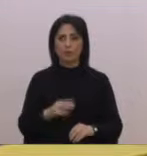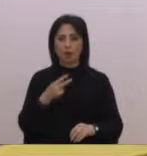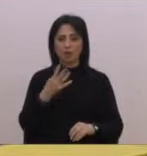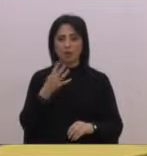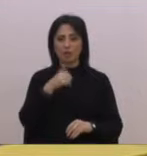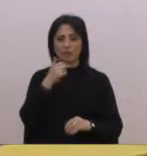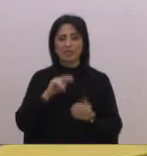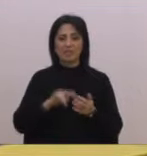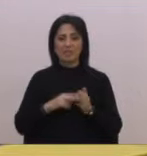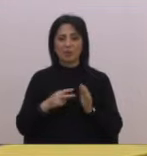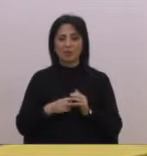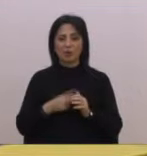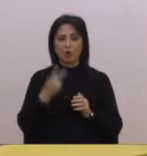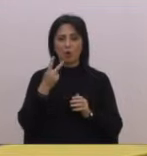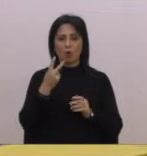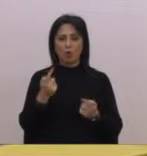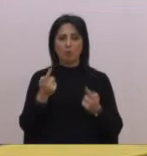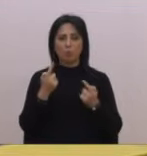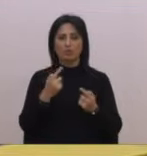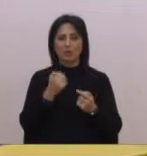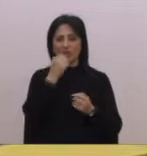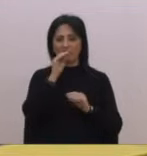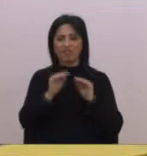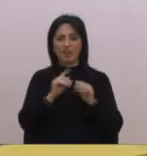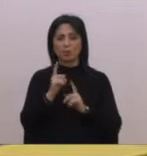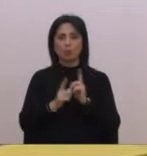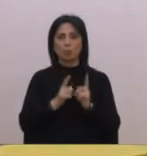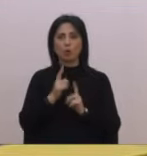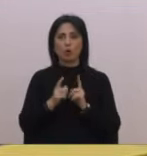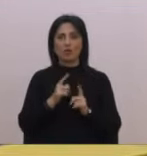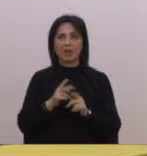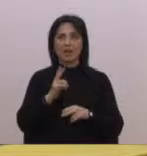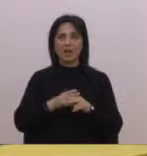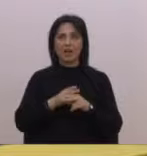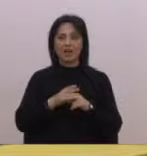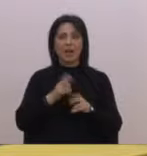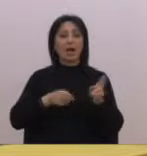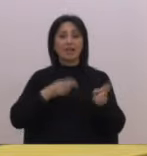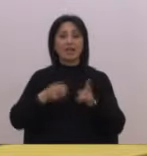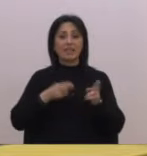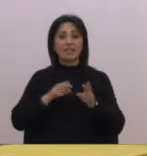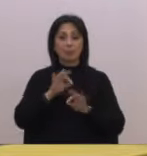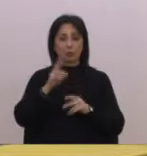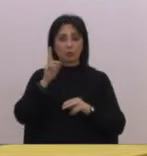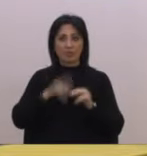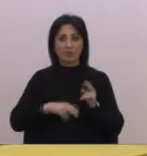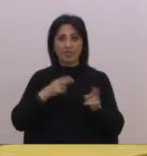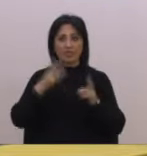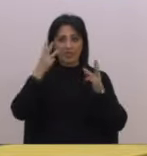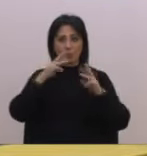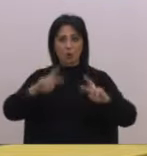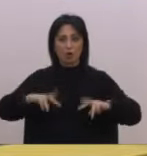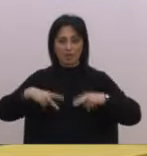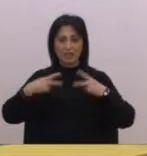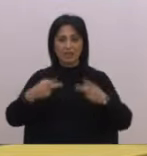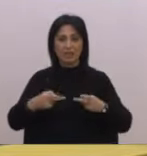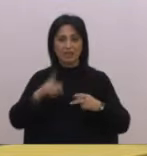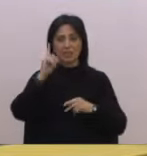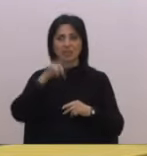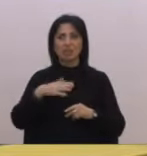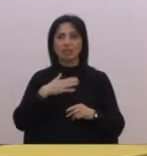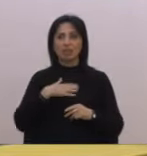წელს იგეგმება ორი უმსხვილესი ინფრასტრუქტურული პროექტი, ეს არის რკინიგზის პროექტის დასრულება, რკინიგზის მოდერნიზაცია. იცით, რომ